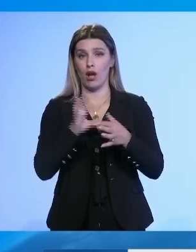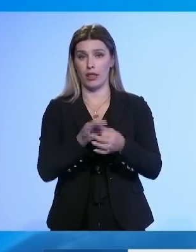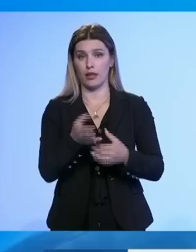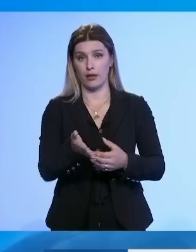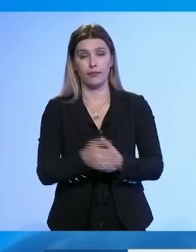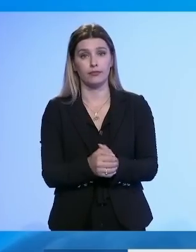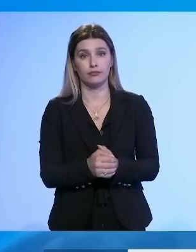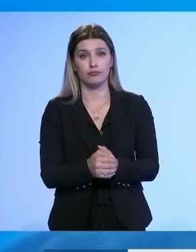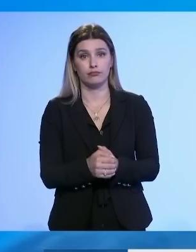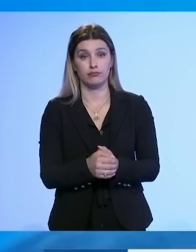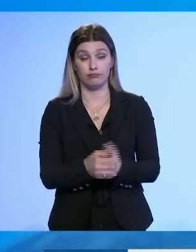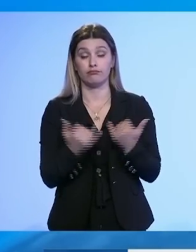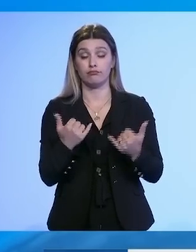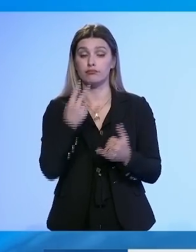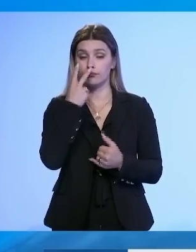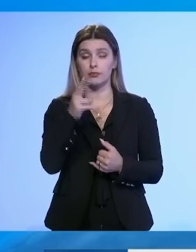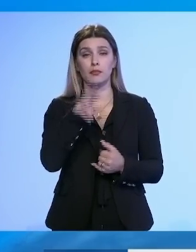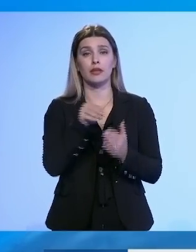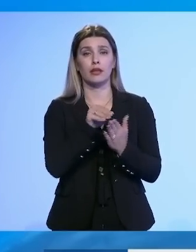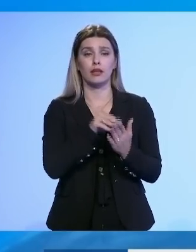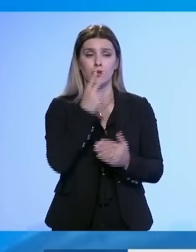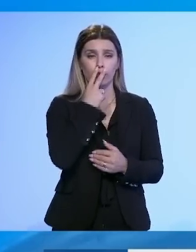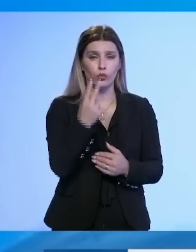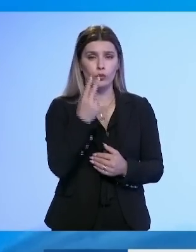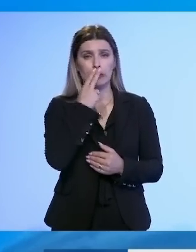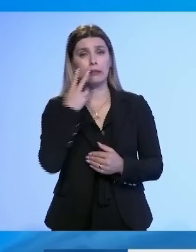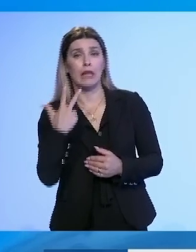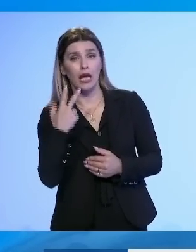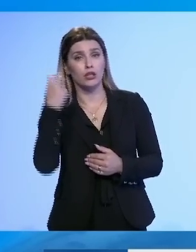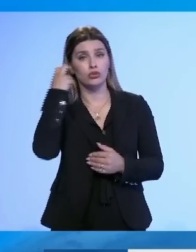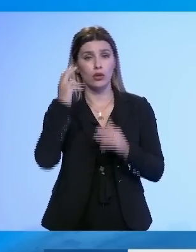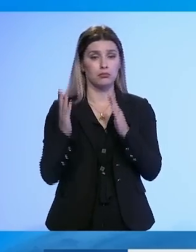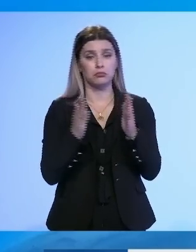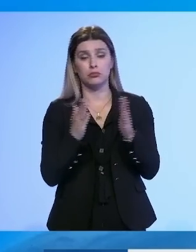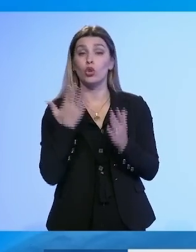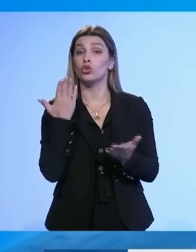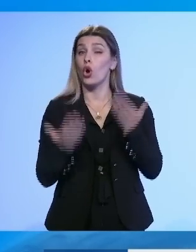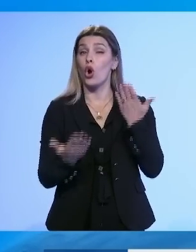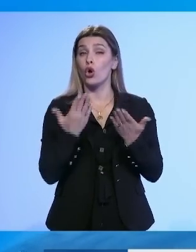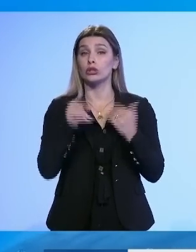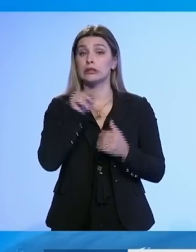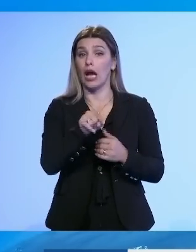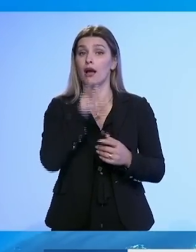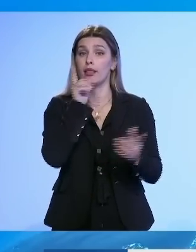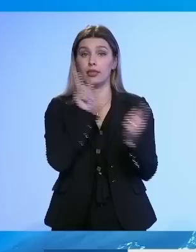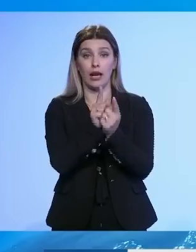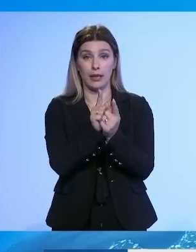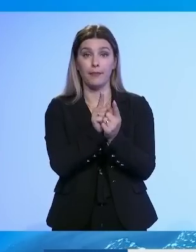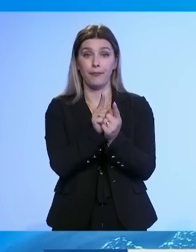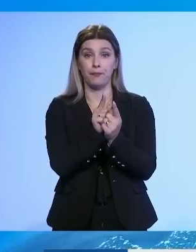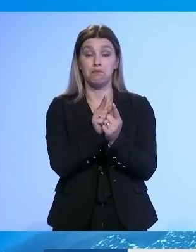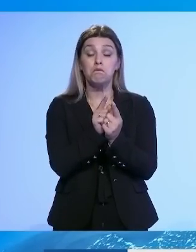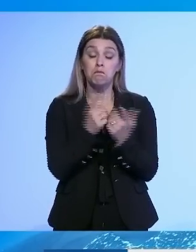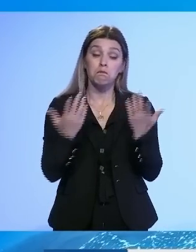takim. Donë se duket se 22 ose 23 qershori konsiderohen data të mundshme të mbajtjes së takimit të krizës,